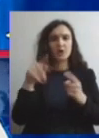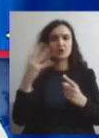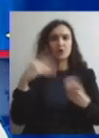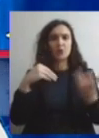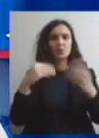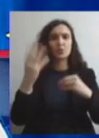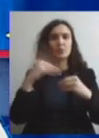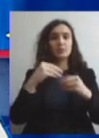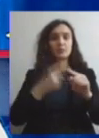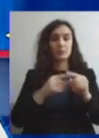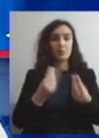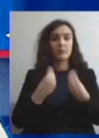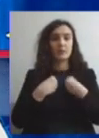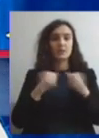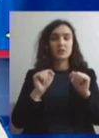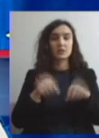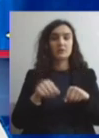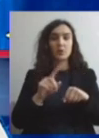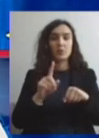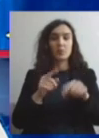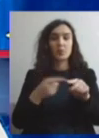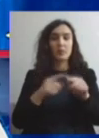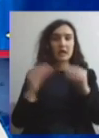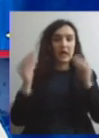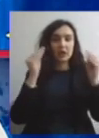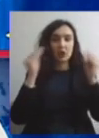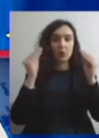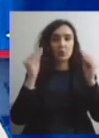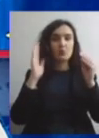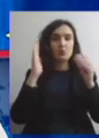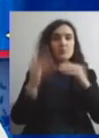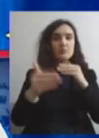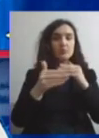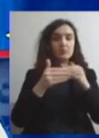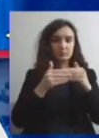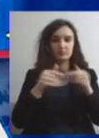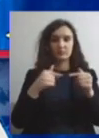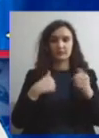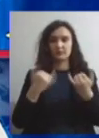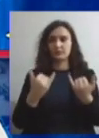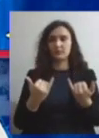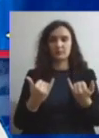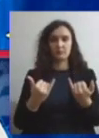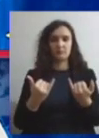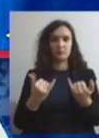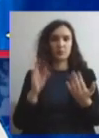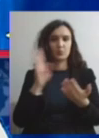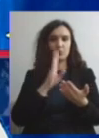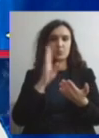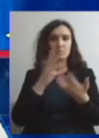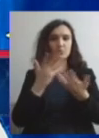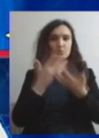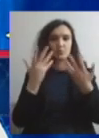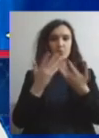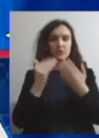მოგცა საშუალება, რომ იმ განხილული სამი სცენარიდან ჩვენ ვართ დღესდღეობით იმ ყველაზე მსუბუქ და